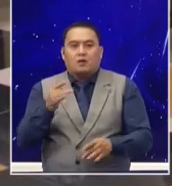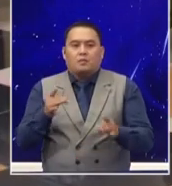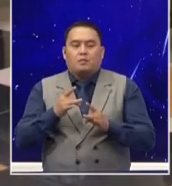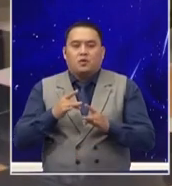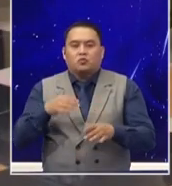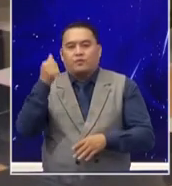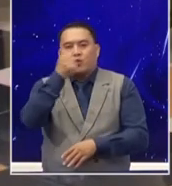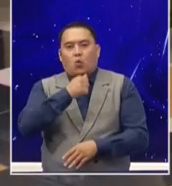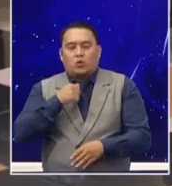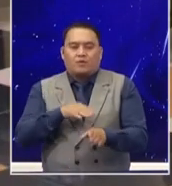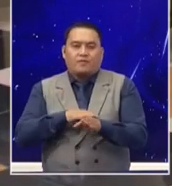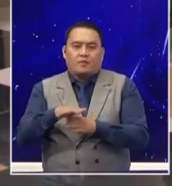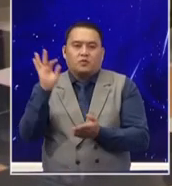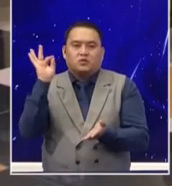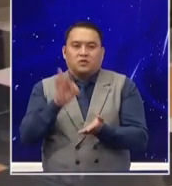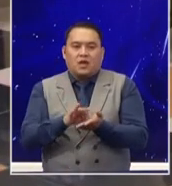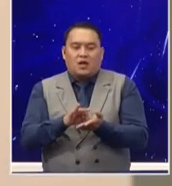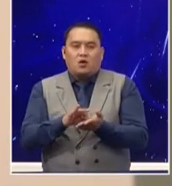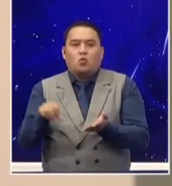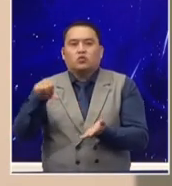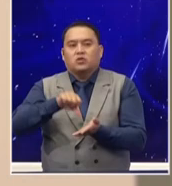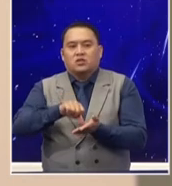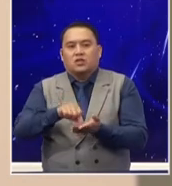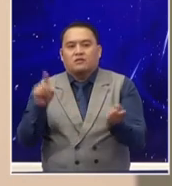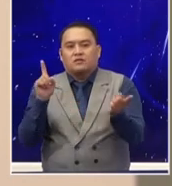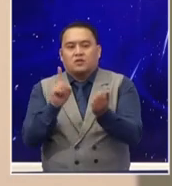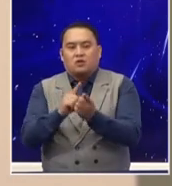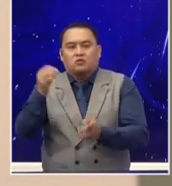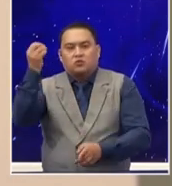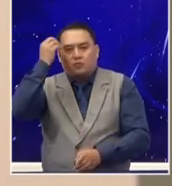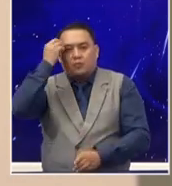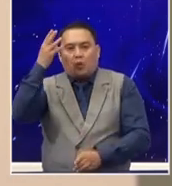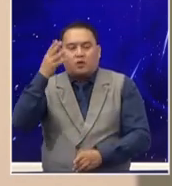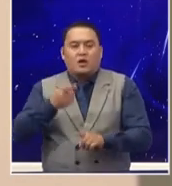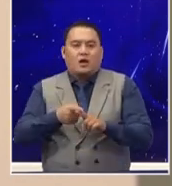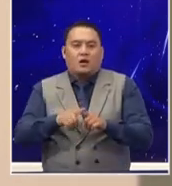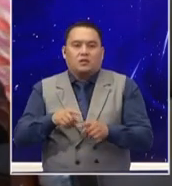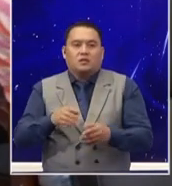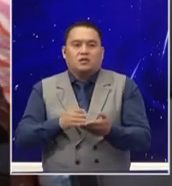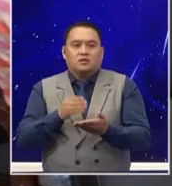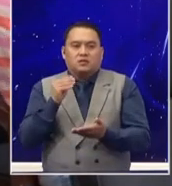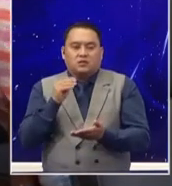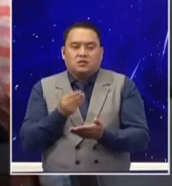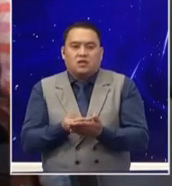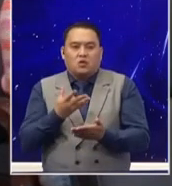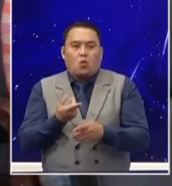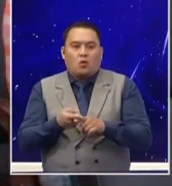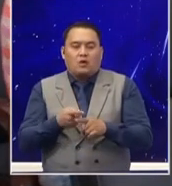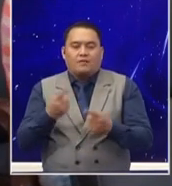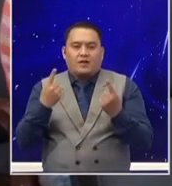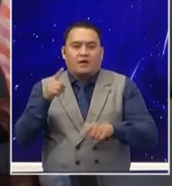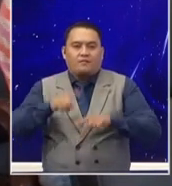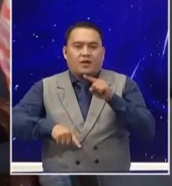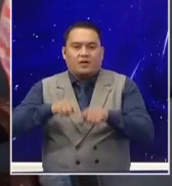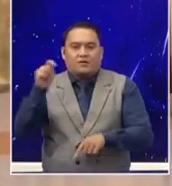юбилейному году, выполнил свою задачу. Ведь участники встречи еще раз вспомнили, какой ценой досталась нам победа в Великой Отечественной